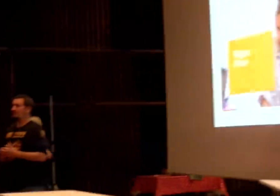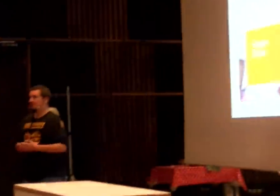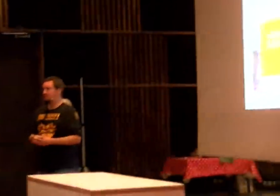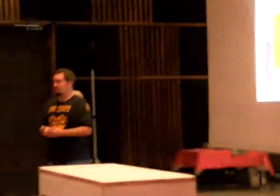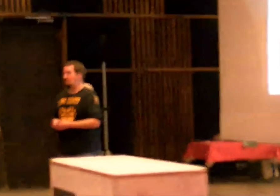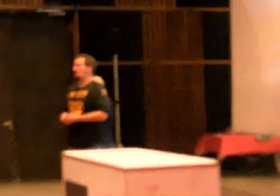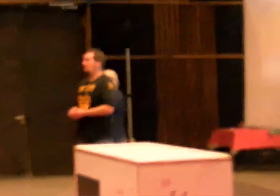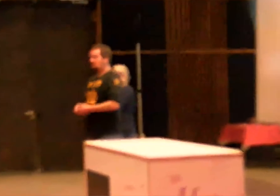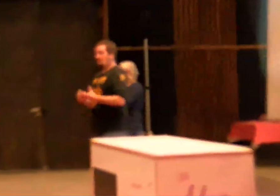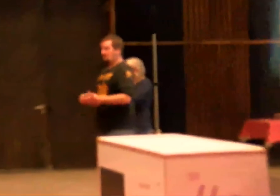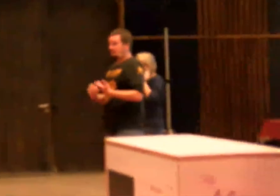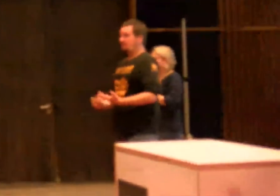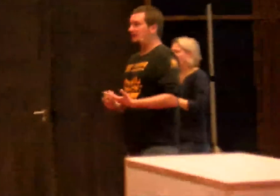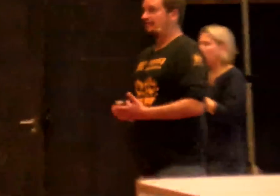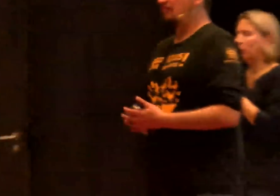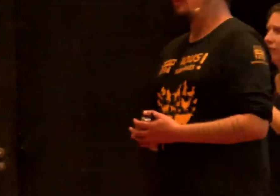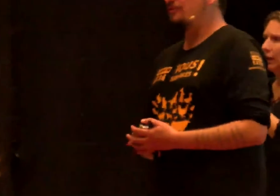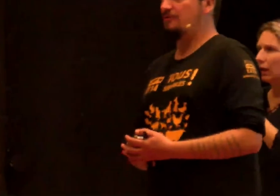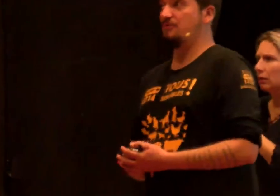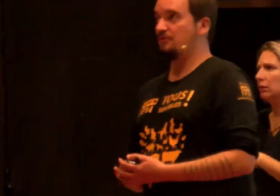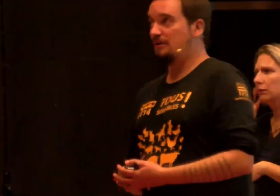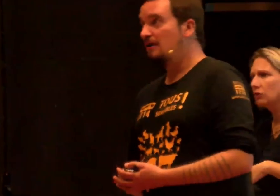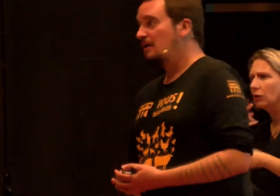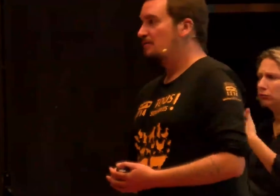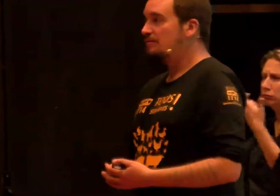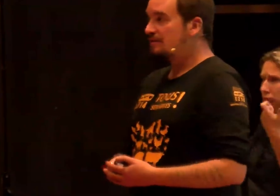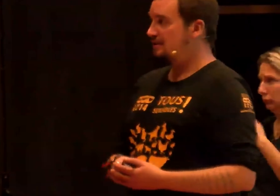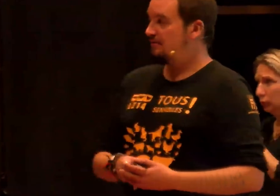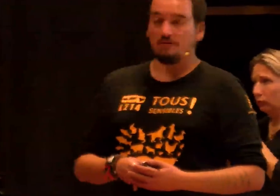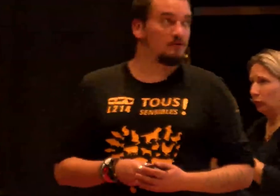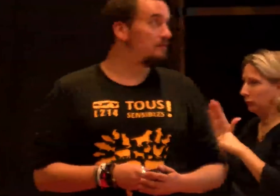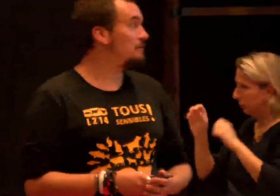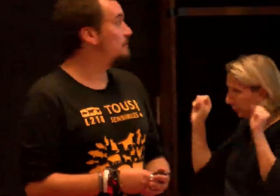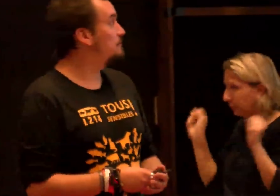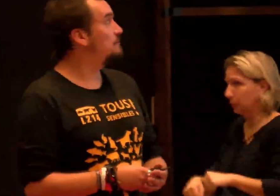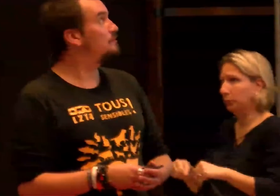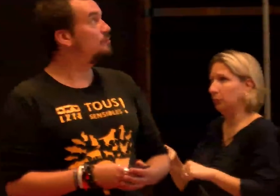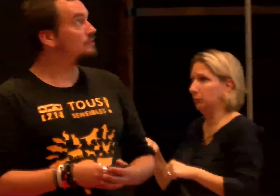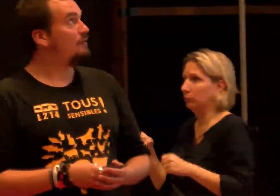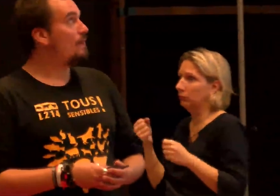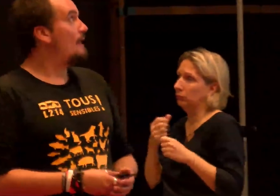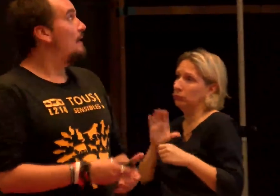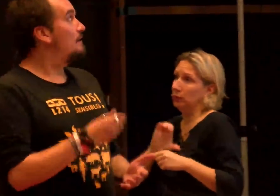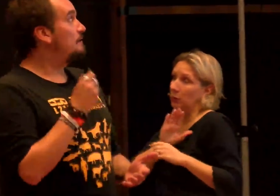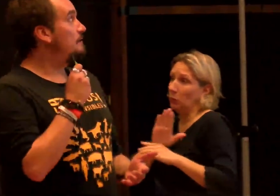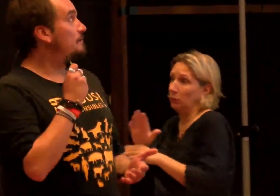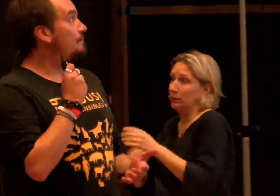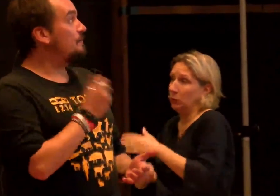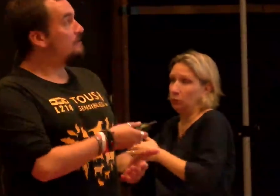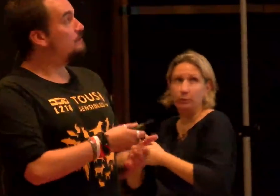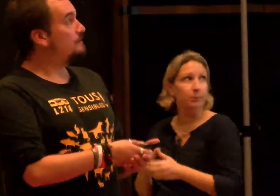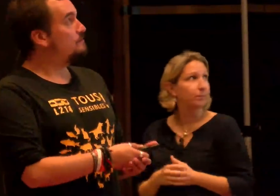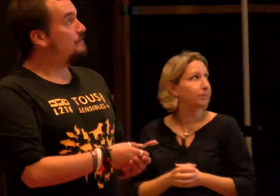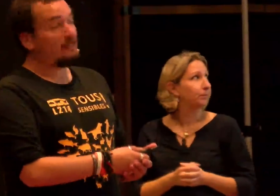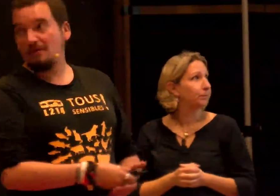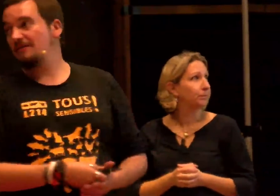une économie vegan est possible. Non seulement elle est possible, mais elle est vraiment prometteuse aujourd'hui. Donc on essaye de le montrer.